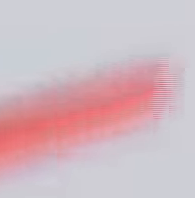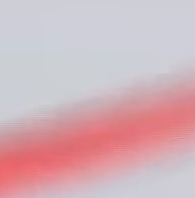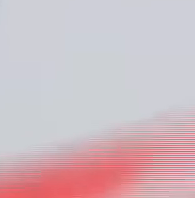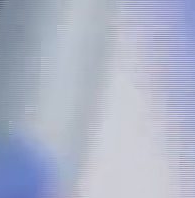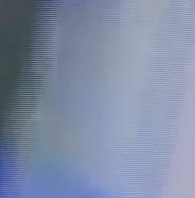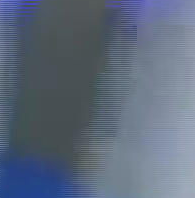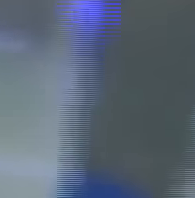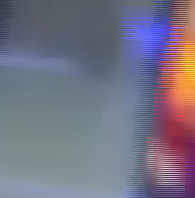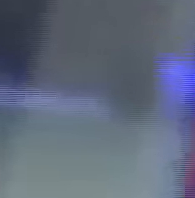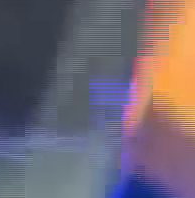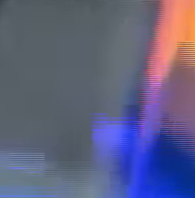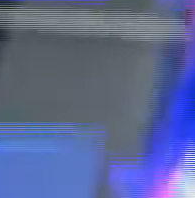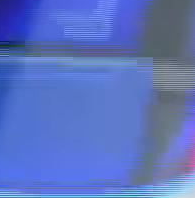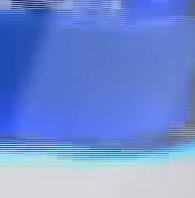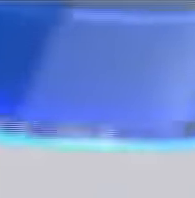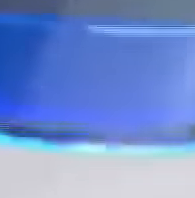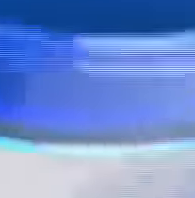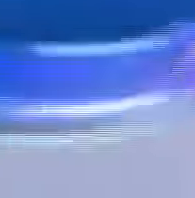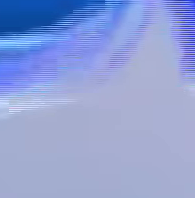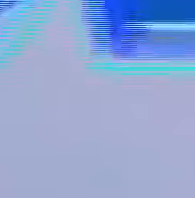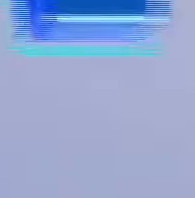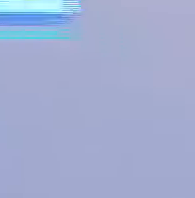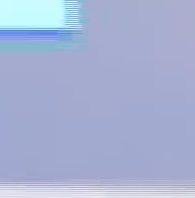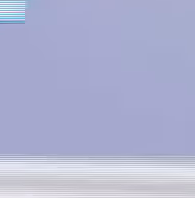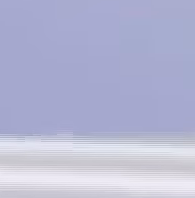sama-sama tayong magiging sasaki!